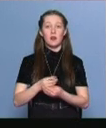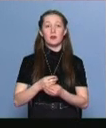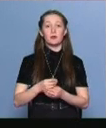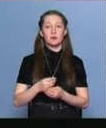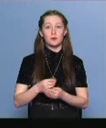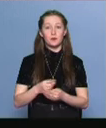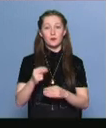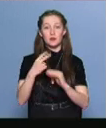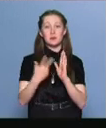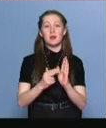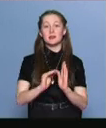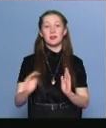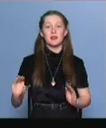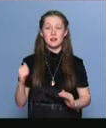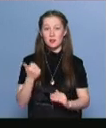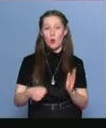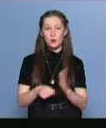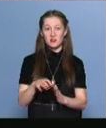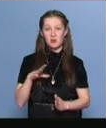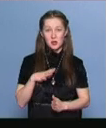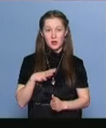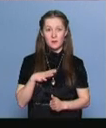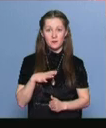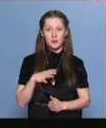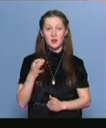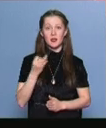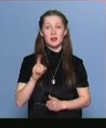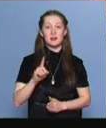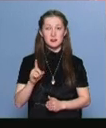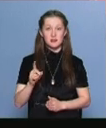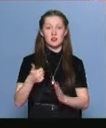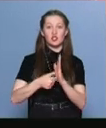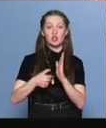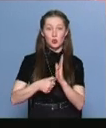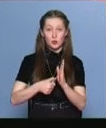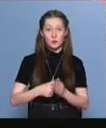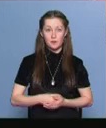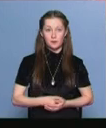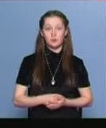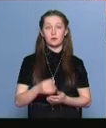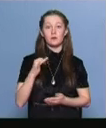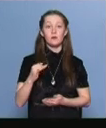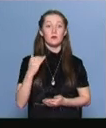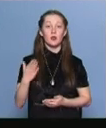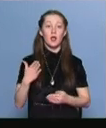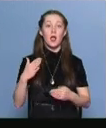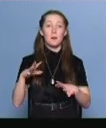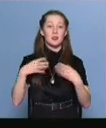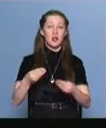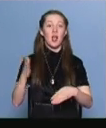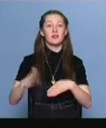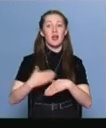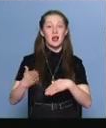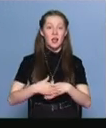детских самоубийств было из почти 600. Авторы поправок предлагают наказывать нарушителей за публикации